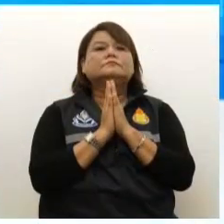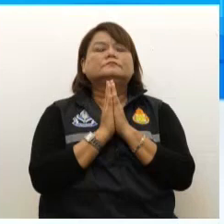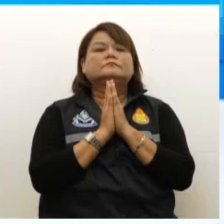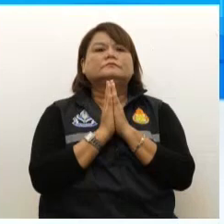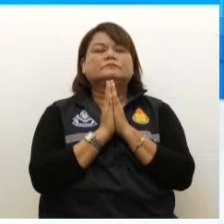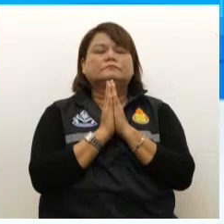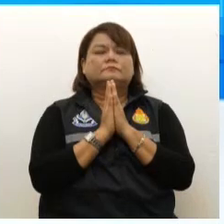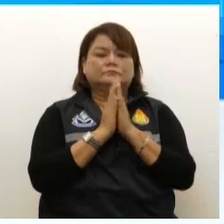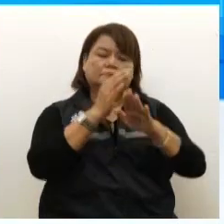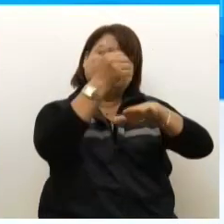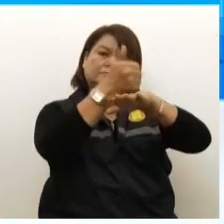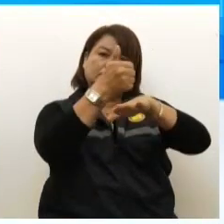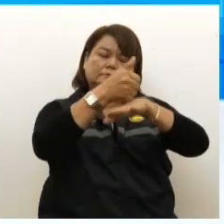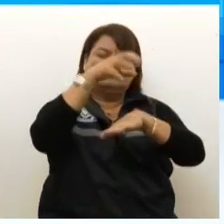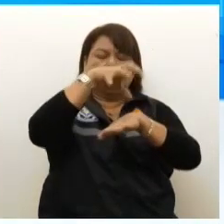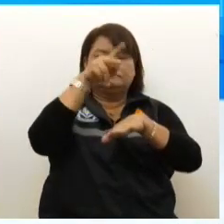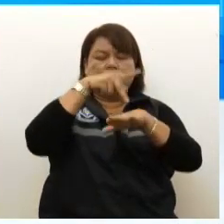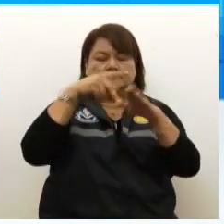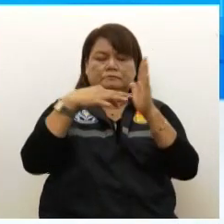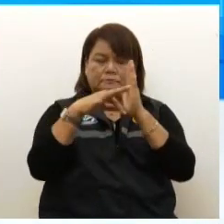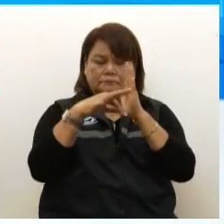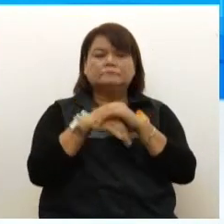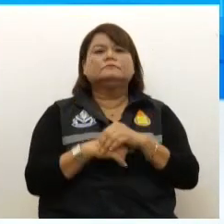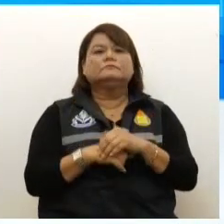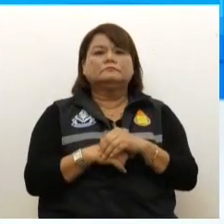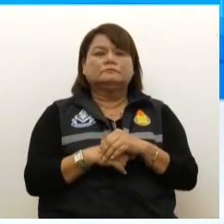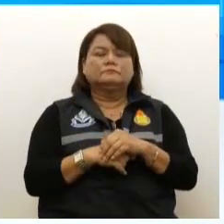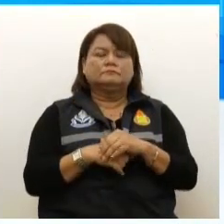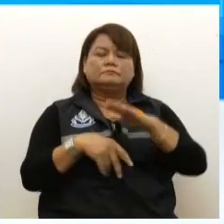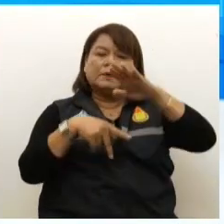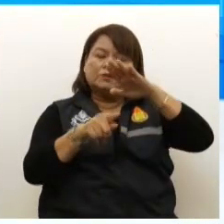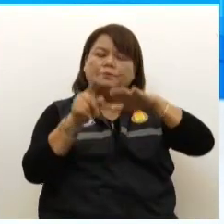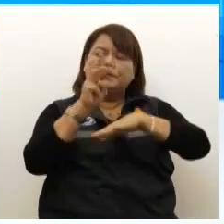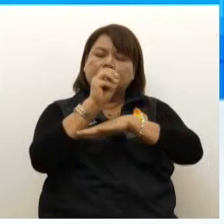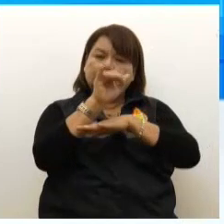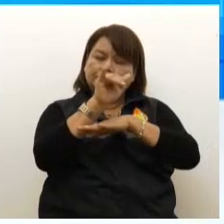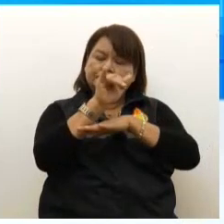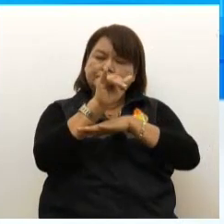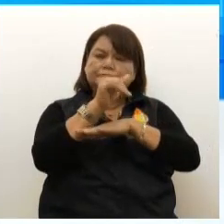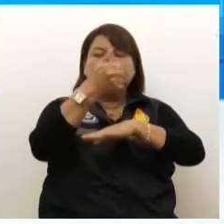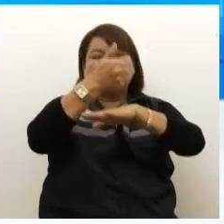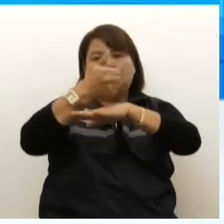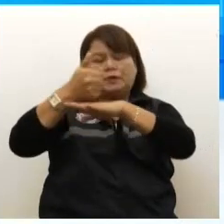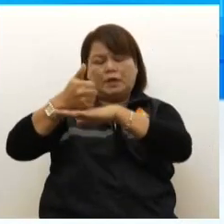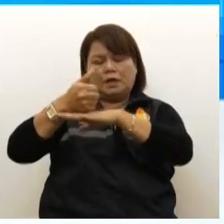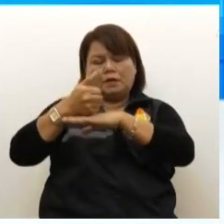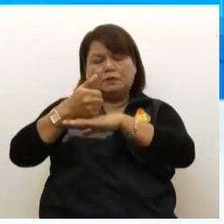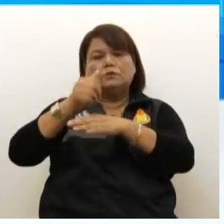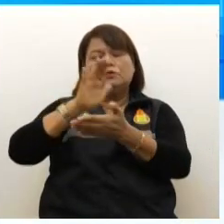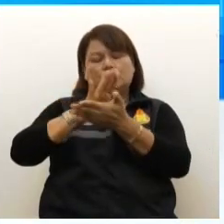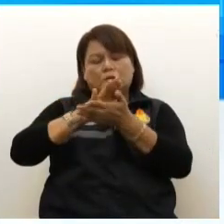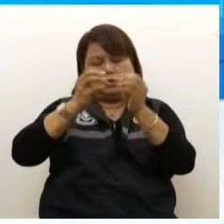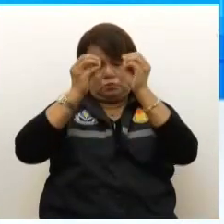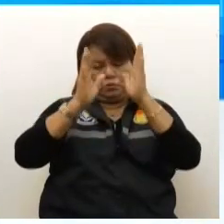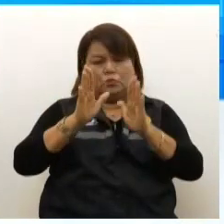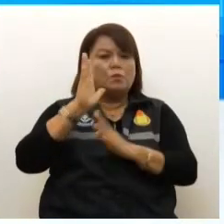ครับเรียนท่านผู้อำนวยการสำนักงานเขตพื้นที่การศึกษาทั้งประถมและมัธยมท่านผู้บริหารเพื่อนครูตลอดจน